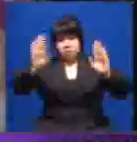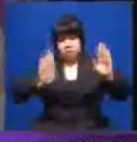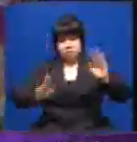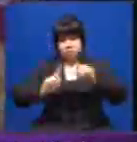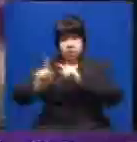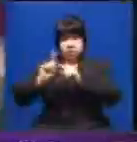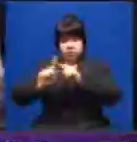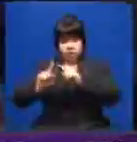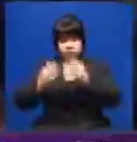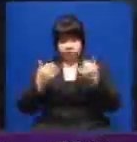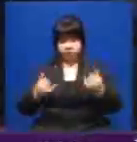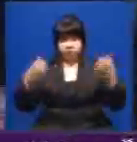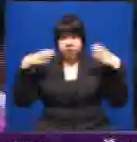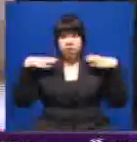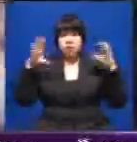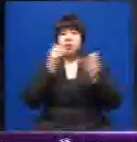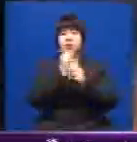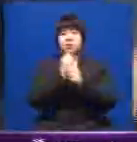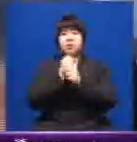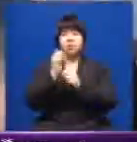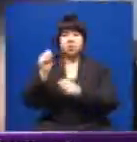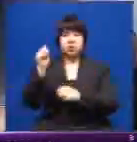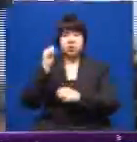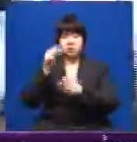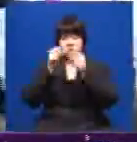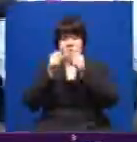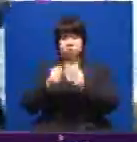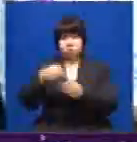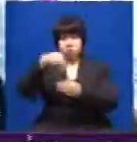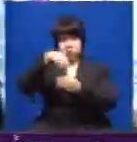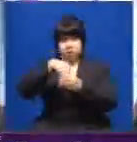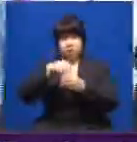ข้าราชการส่วนใหญ่ยังปฏิบัติหน้าที่ภายในศูนย์ราชการตามปกติ